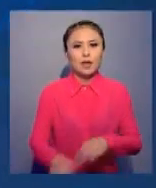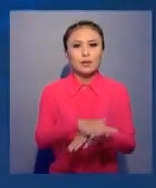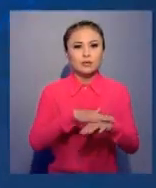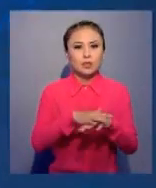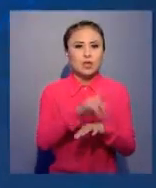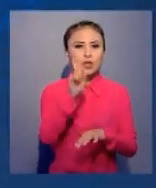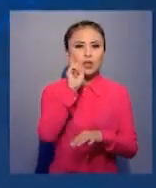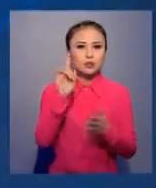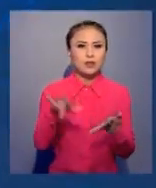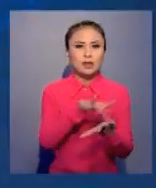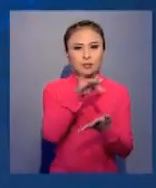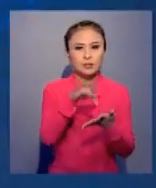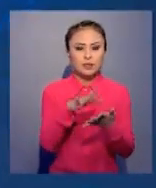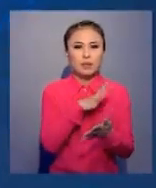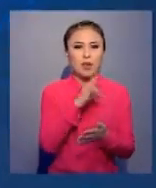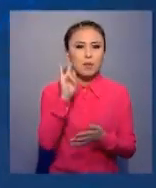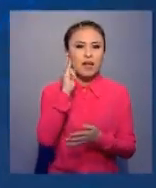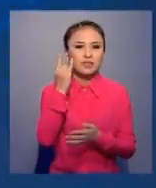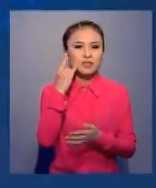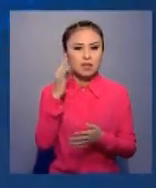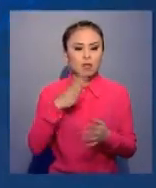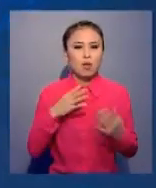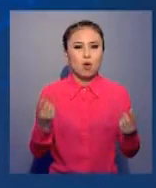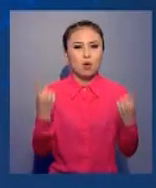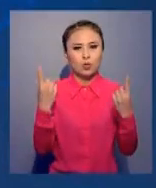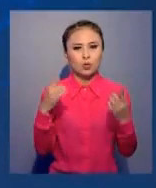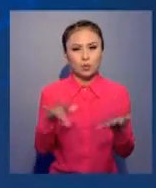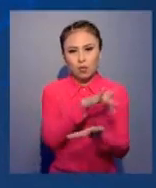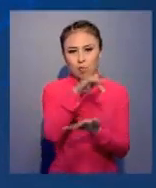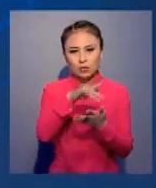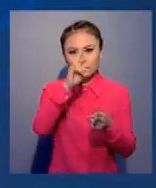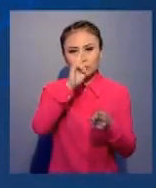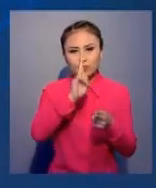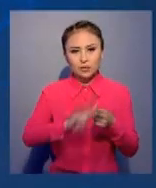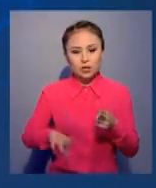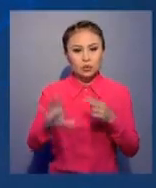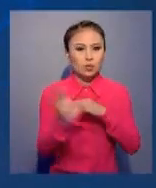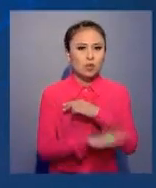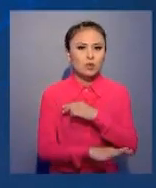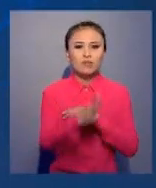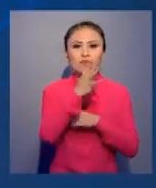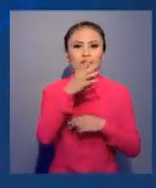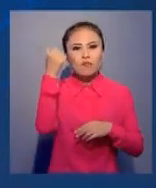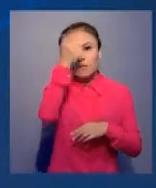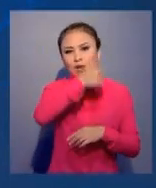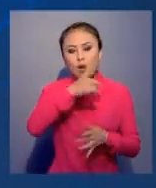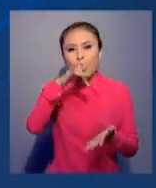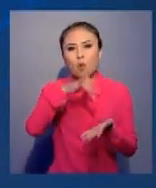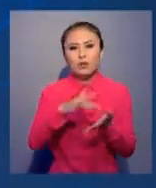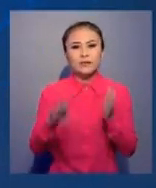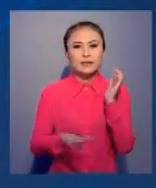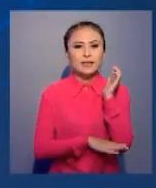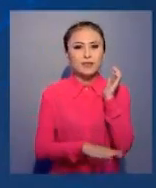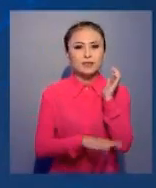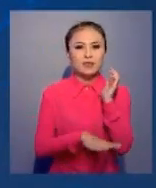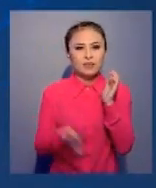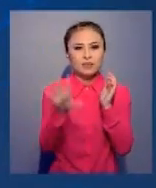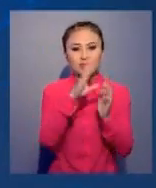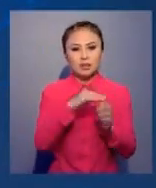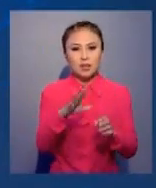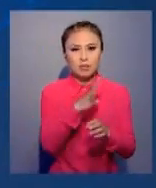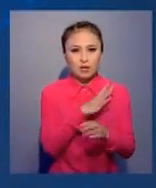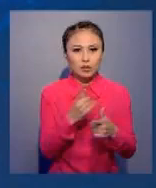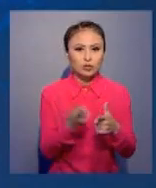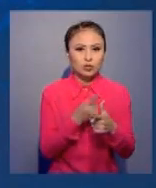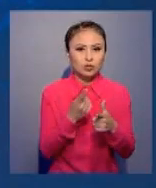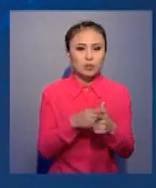Еліміздің жасыл қалаларының бірі саналған Павлодар шаһары бұл мәртебесінен айырылғандай. Соңғы жылдары облыс орталығында ағаштар аяусыз оталып жатыр.